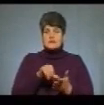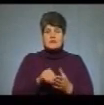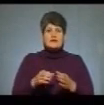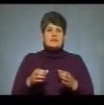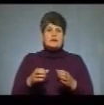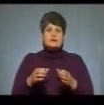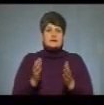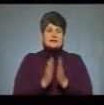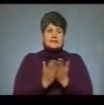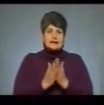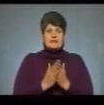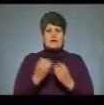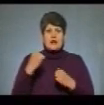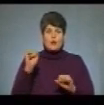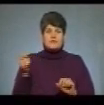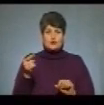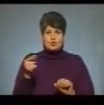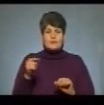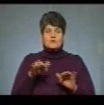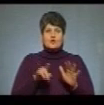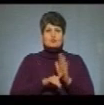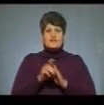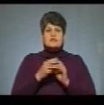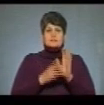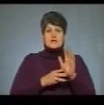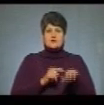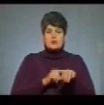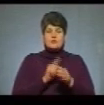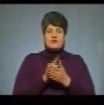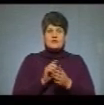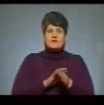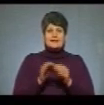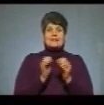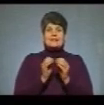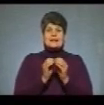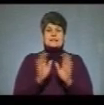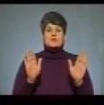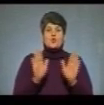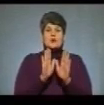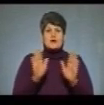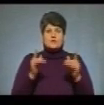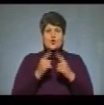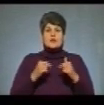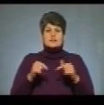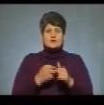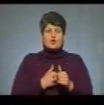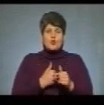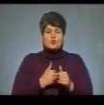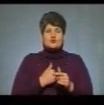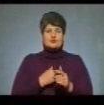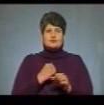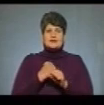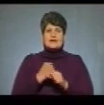Смик. Акція розпочалась о 18-й годині. Учасники мають виконати 10 колядок. Організатори хочуть встановити рекорд